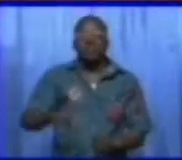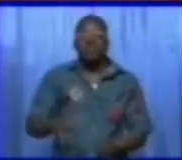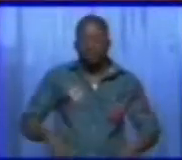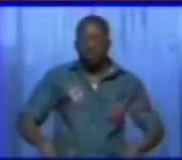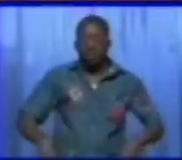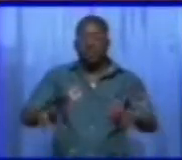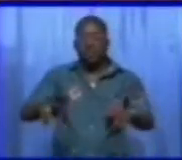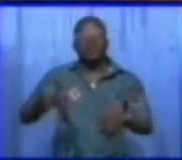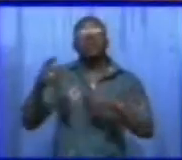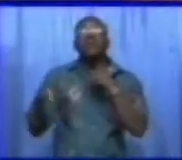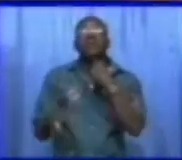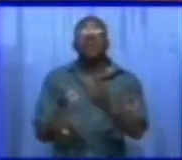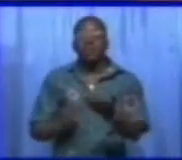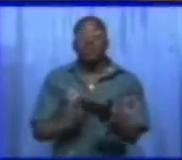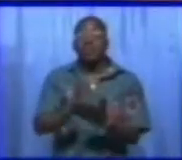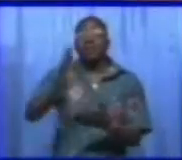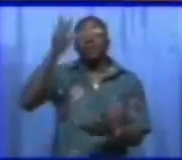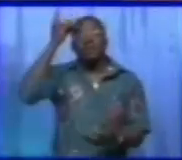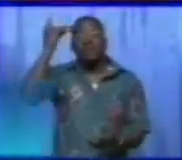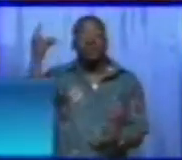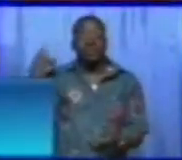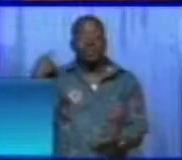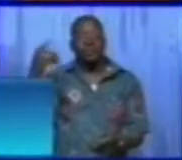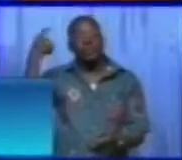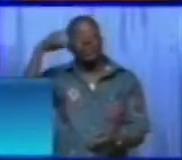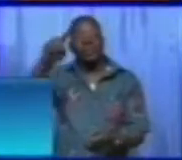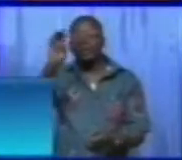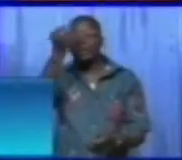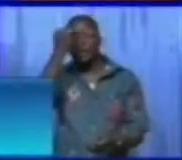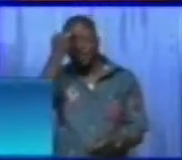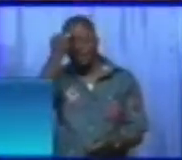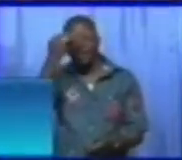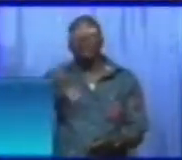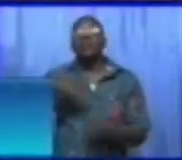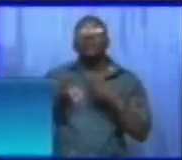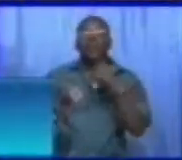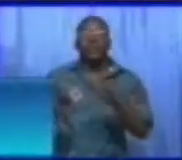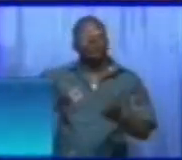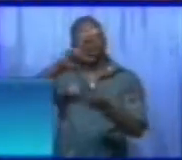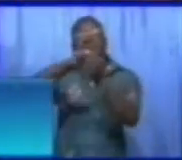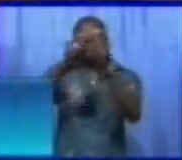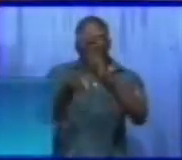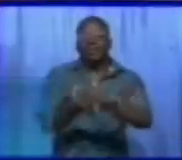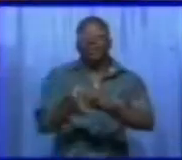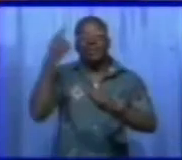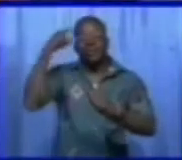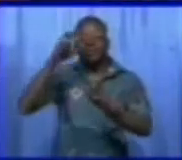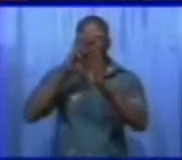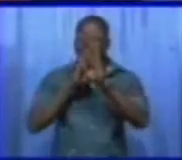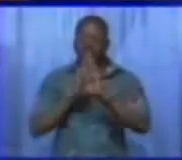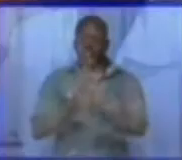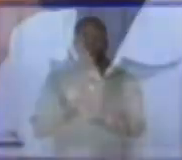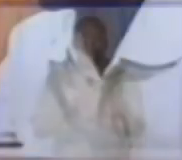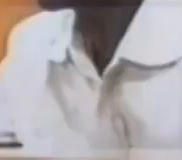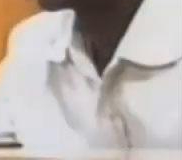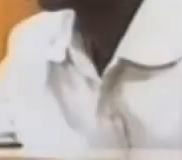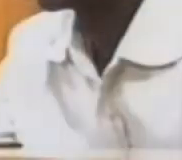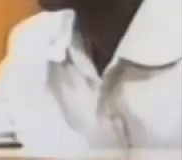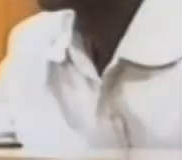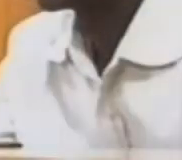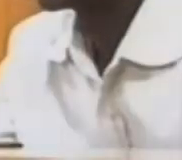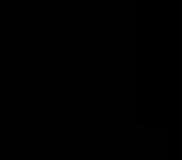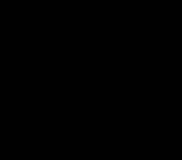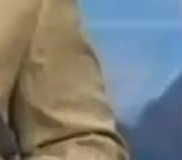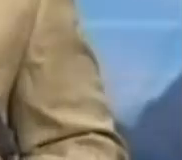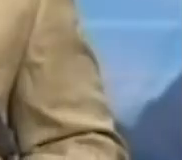été abordés par les députés. Et les ministres compétents se sont succédés au parloir pour les réponses.